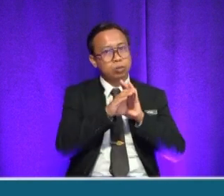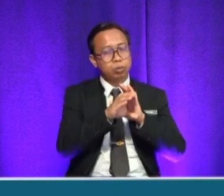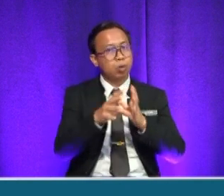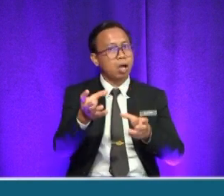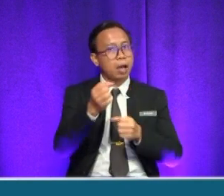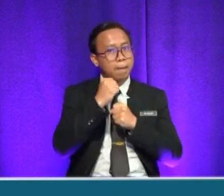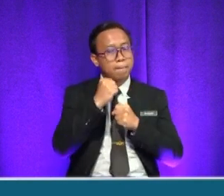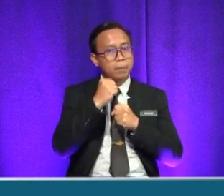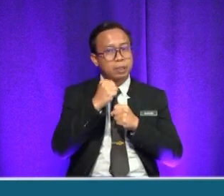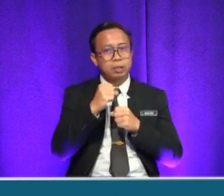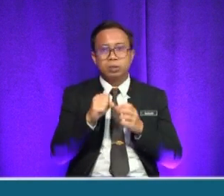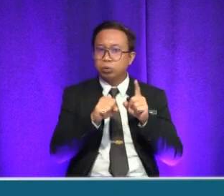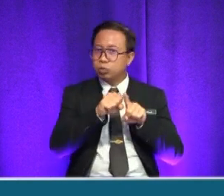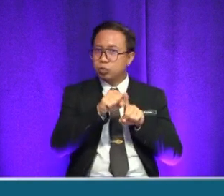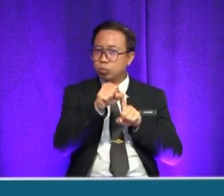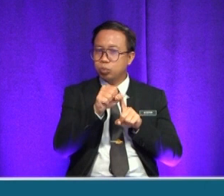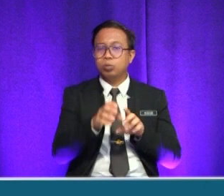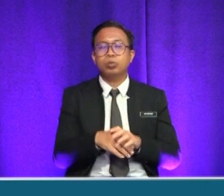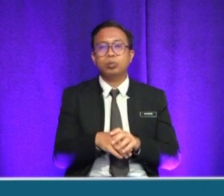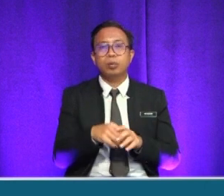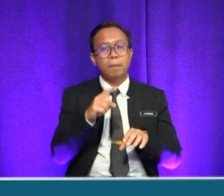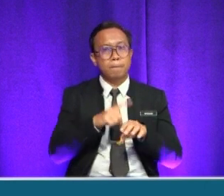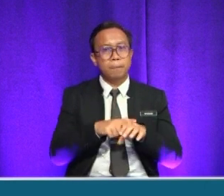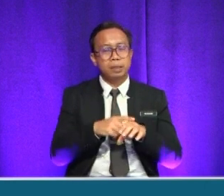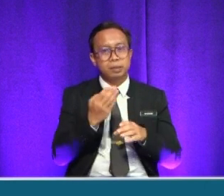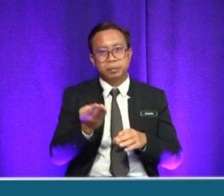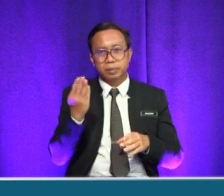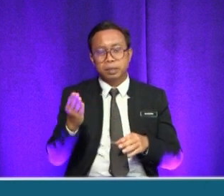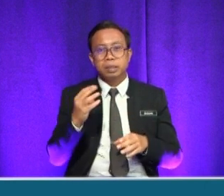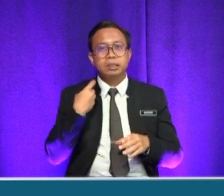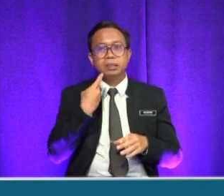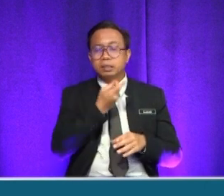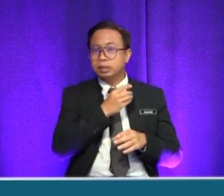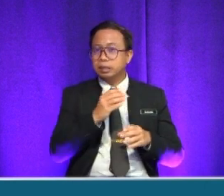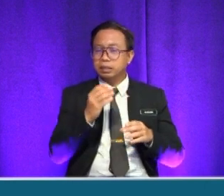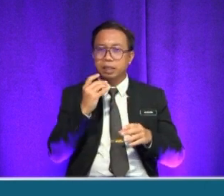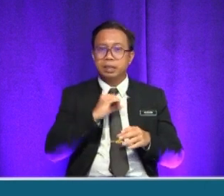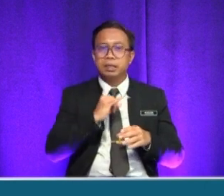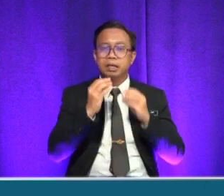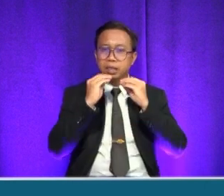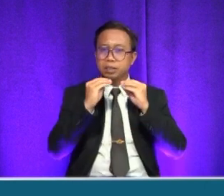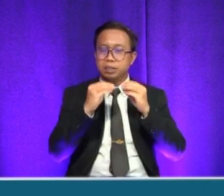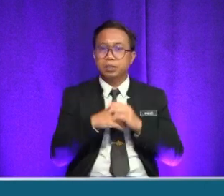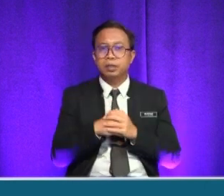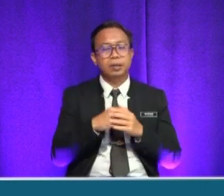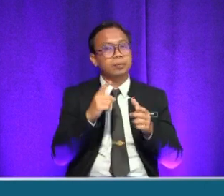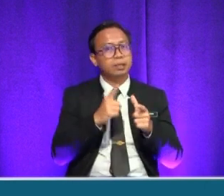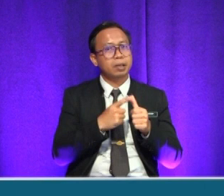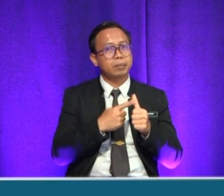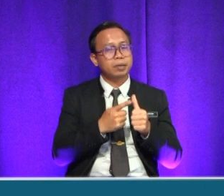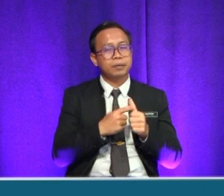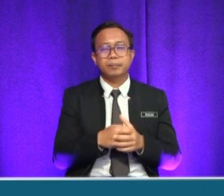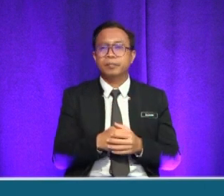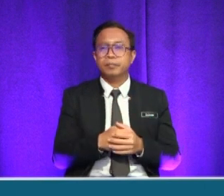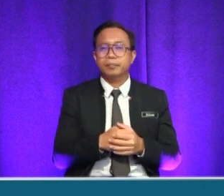ambil laras suhu. Okey, berbalik kepada komponen yang saya ajar tadi tu. Okey, prosedur kerja. Langkah yang pertama.